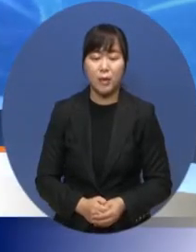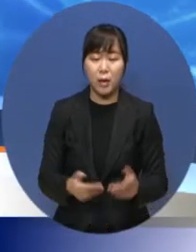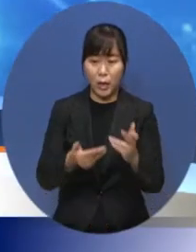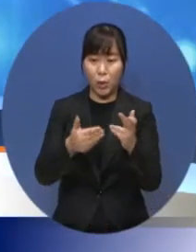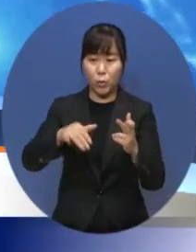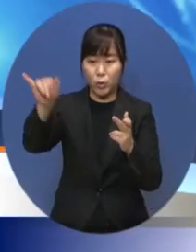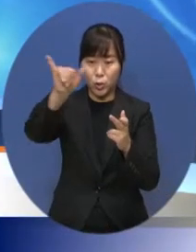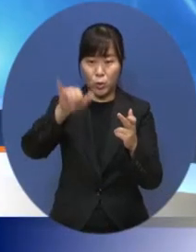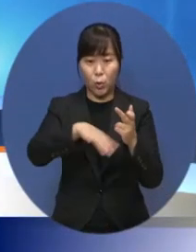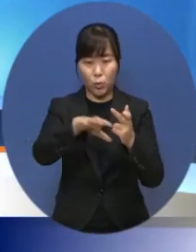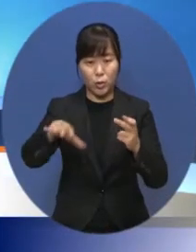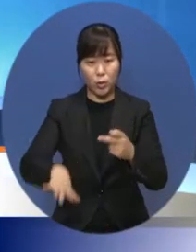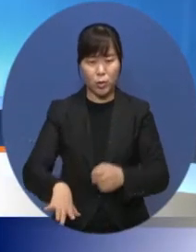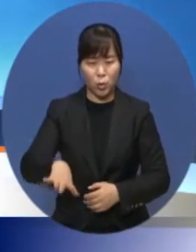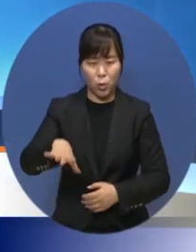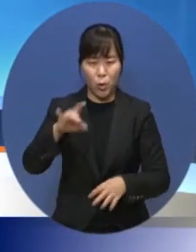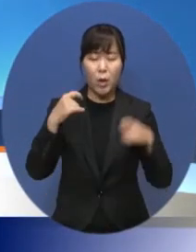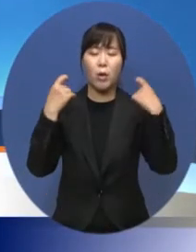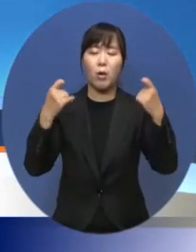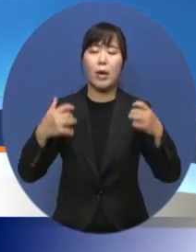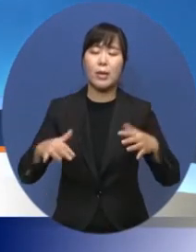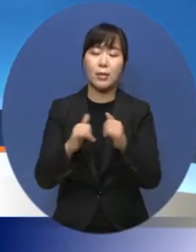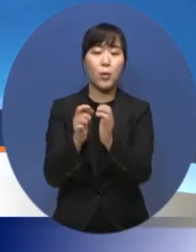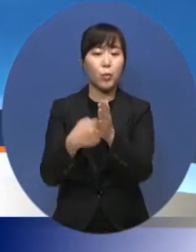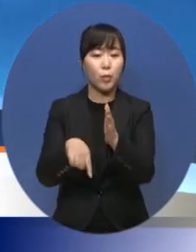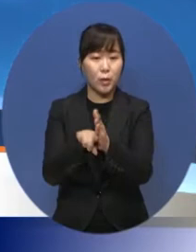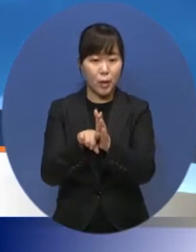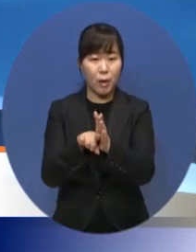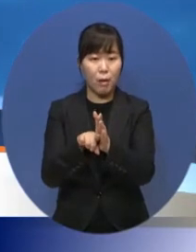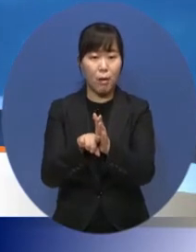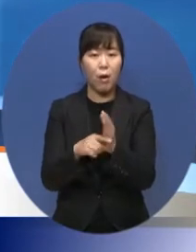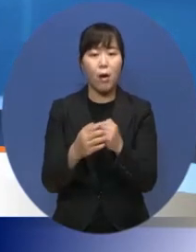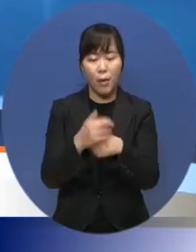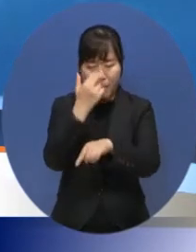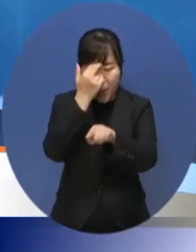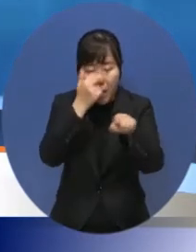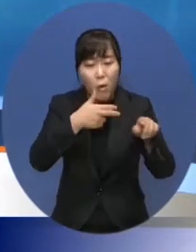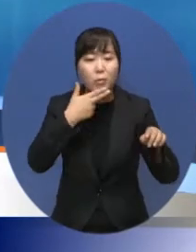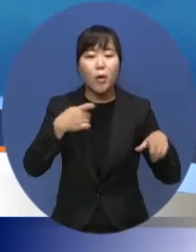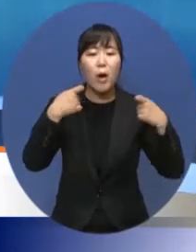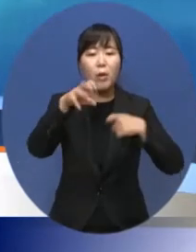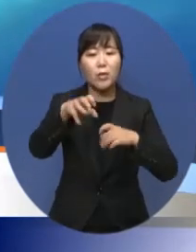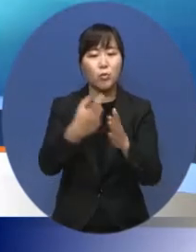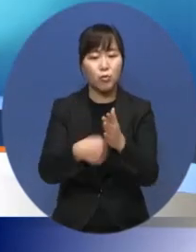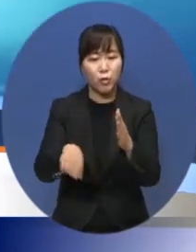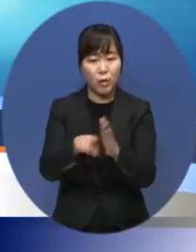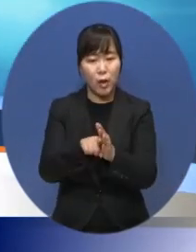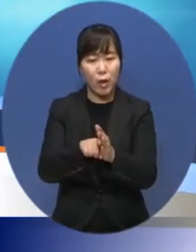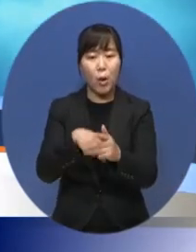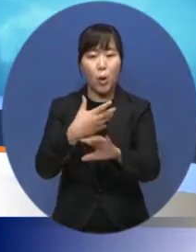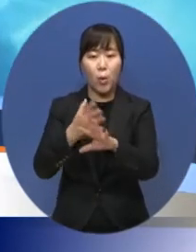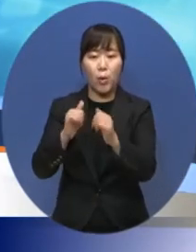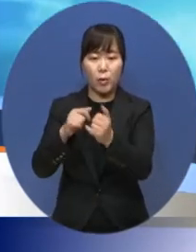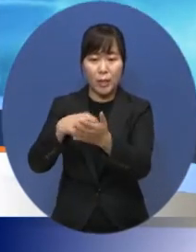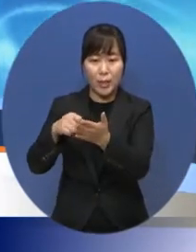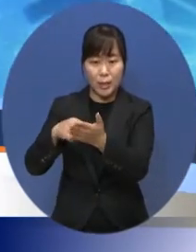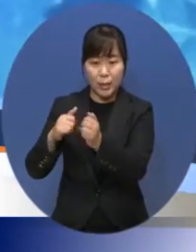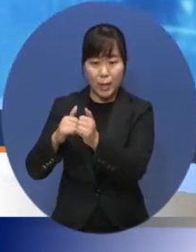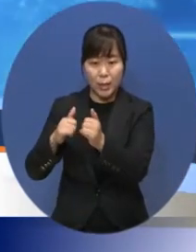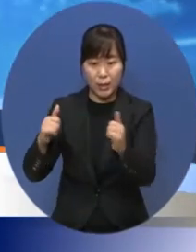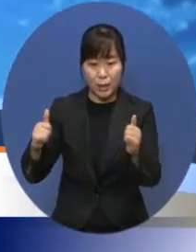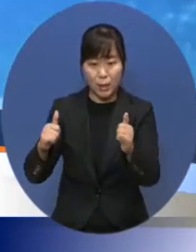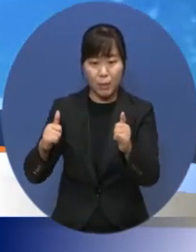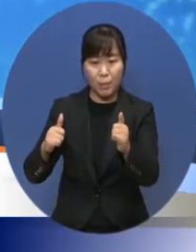강원도는 전국에서 처음으로 관광 약자를 위한 무장애 관광지를 위해 주한 외국인 기자단